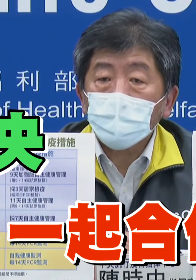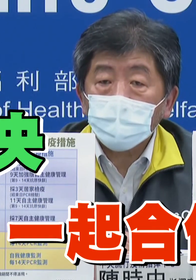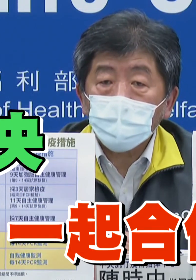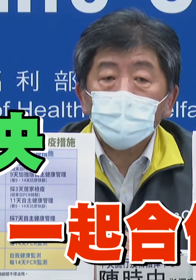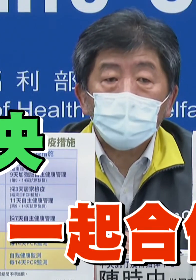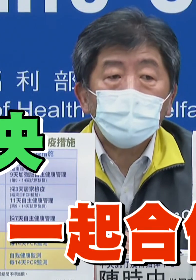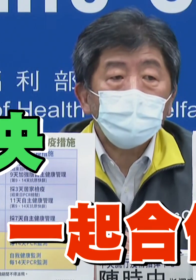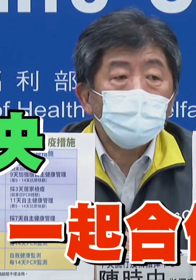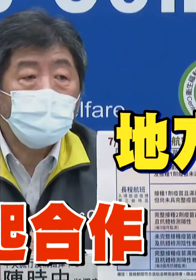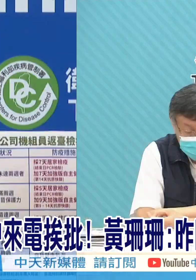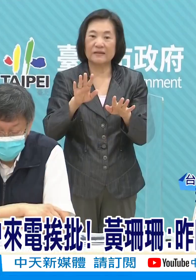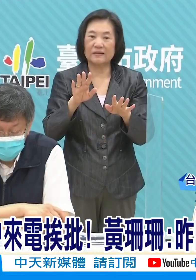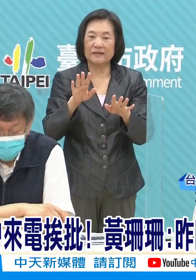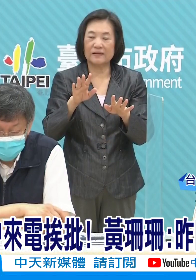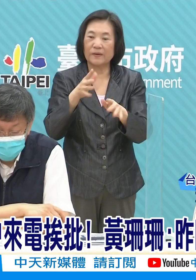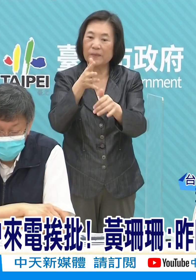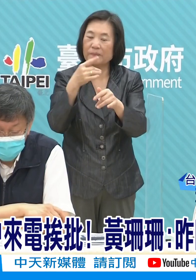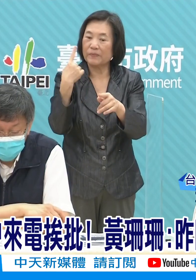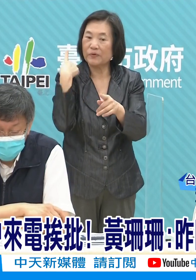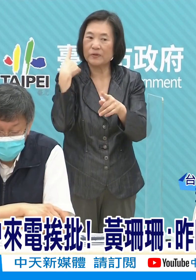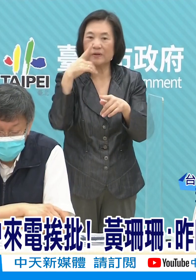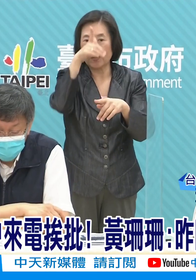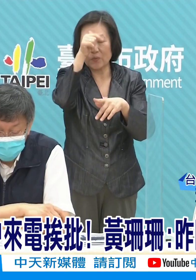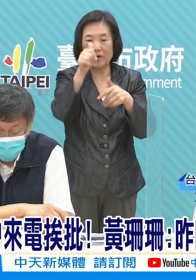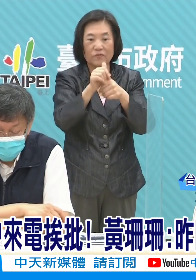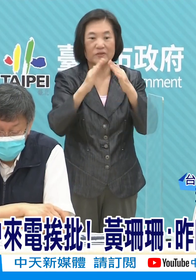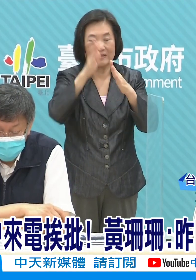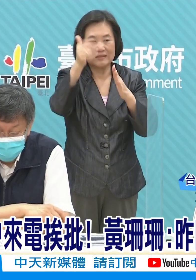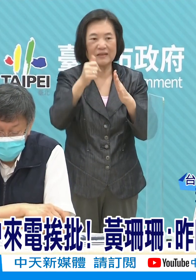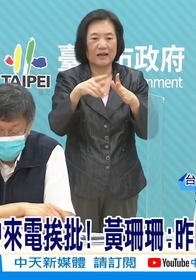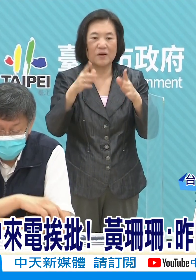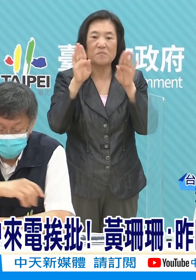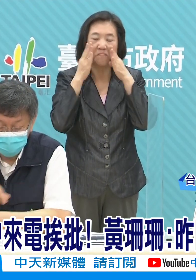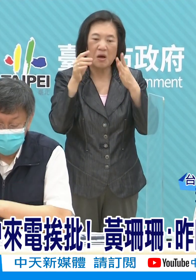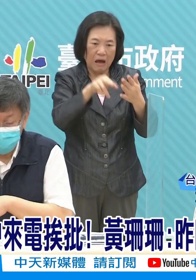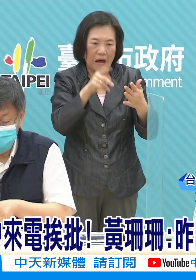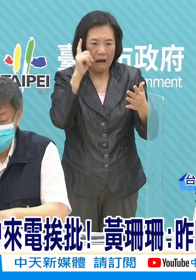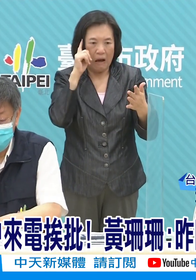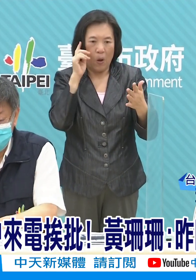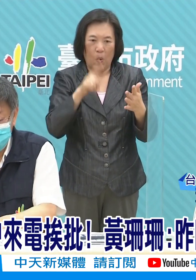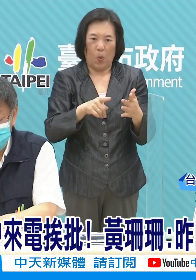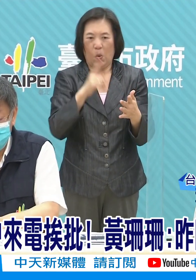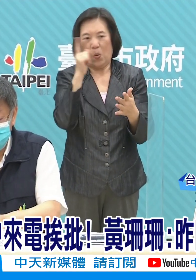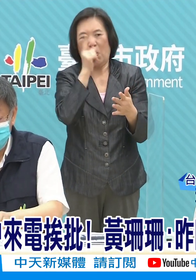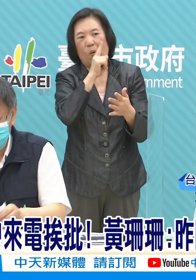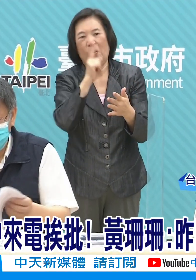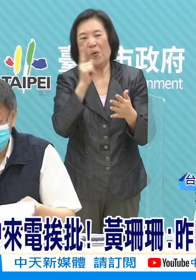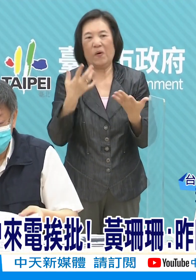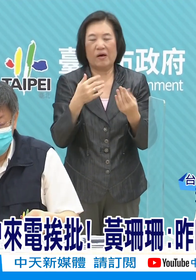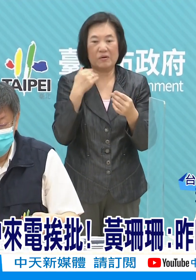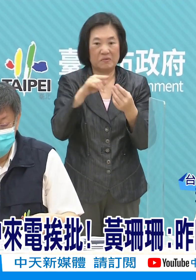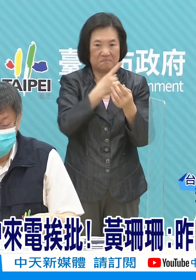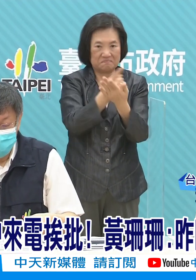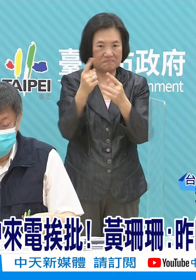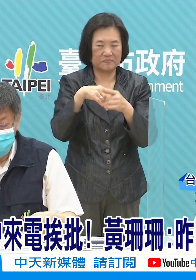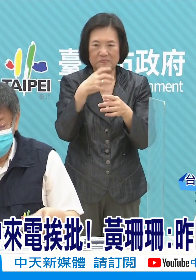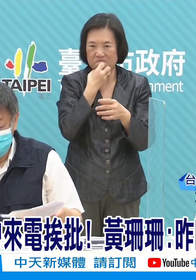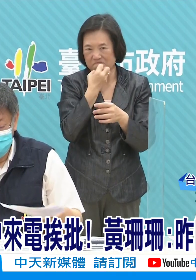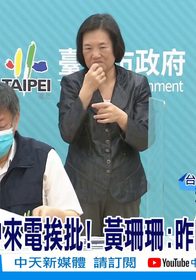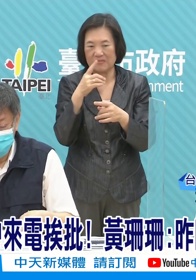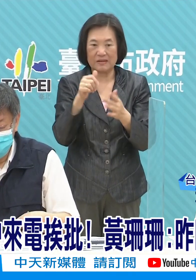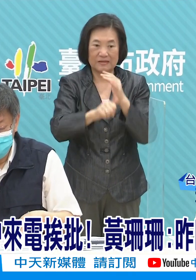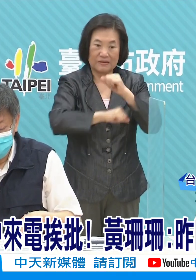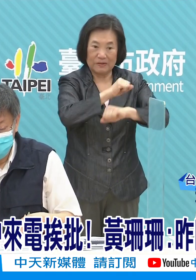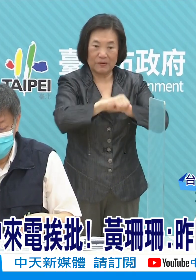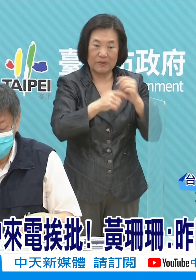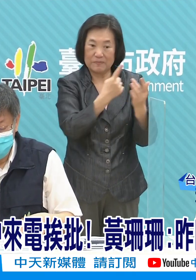一起合作哈。 昨天黄副市长的脸书 po 文难得说了重话，强调任何人有私心或私欲，让人民活在